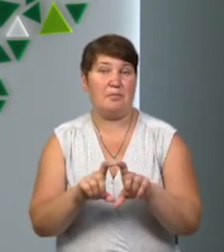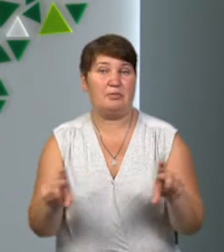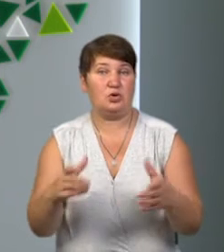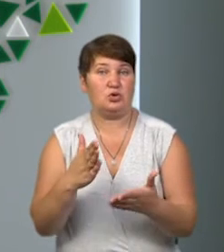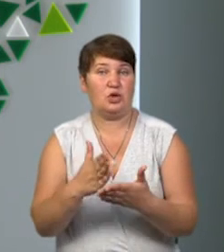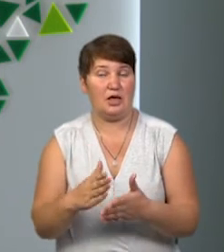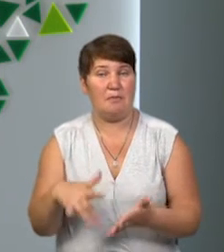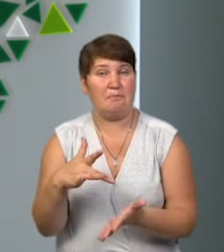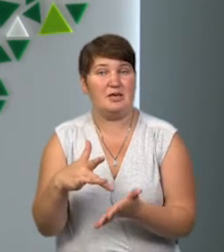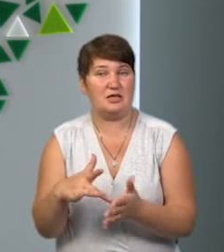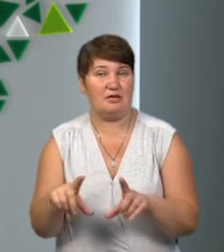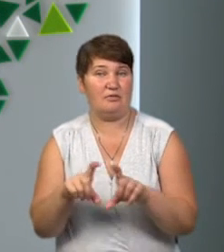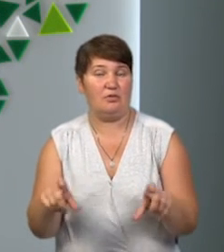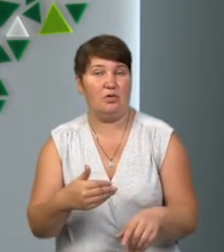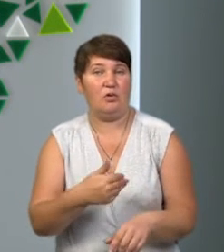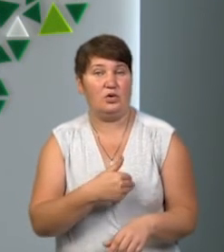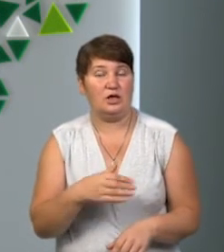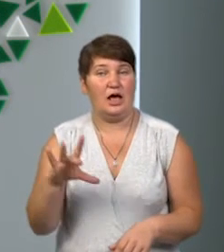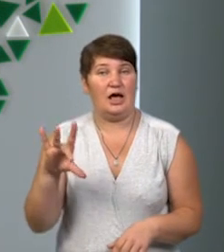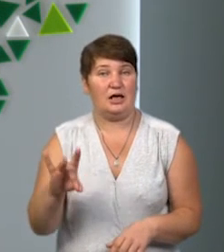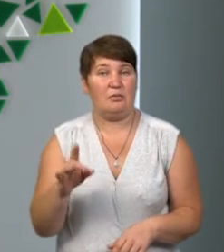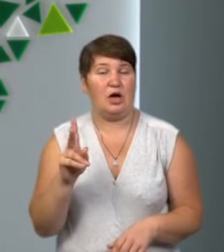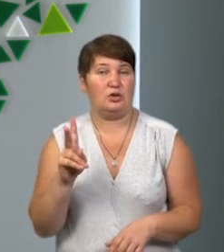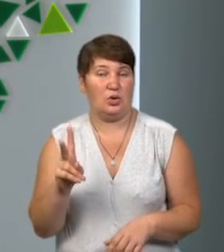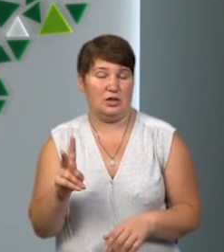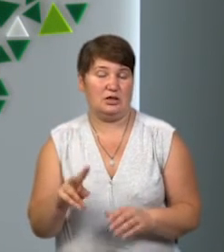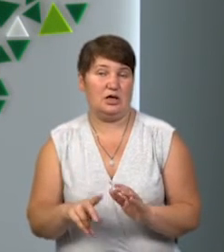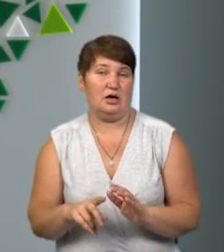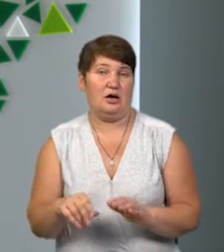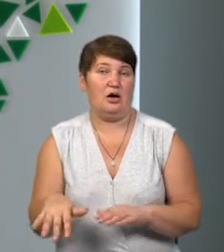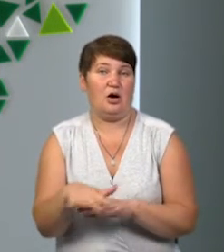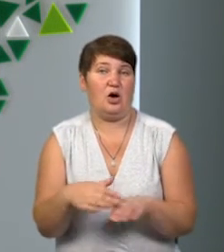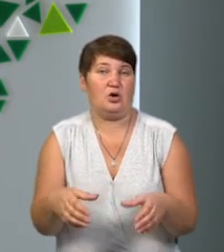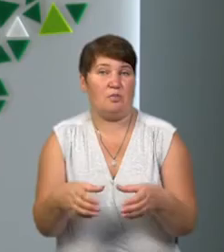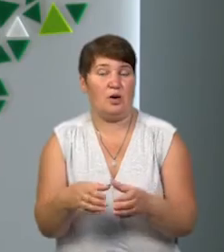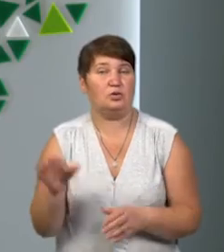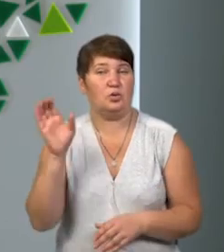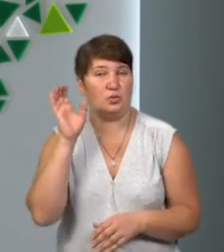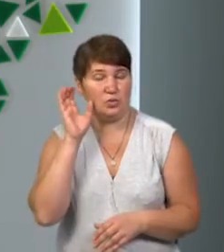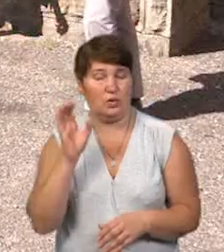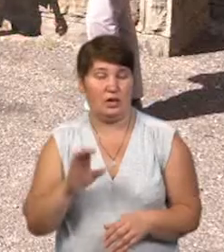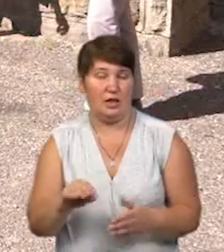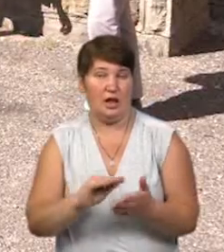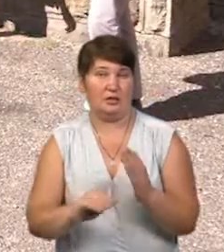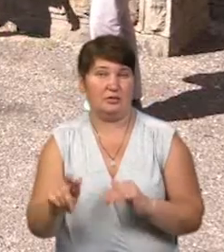комунальною власністю, претендує також Римо-католицька громада. Аргументи сторін слухала Ірина Андрієв.